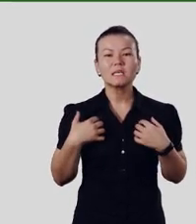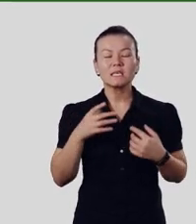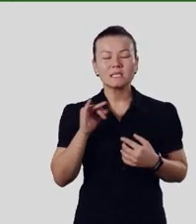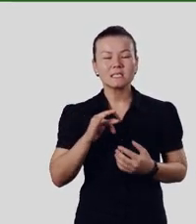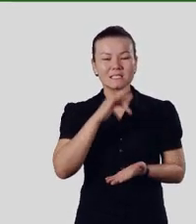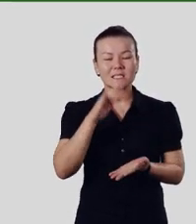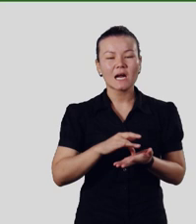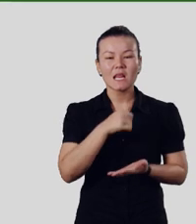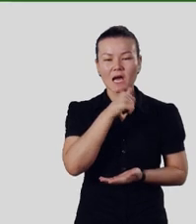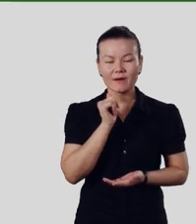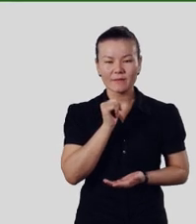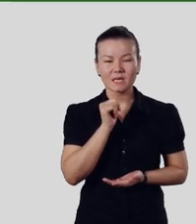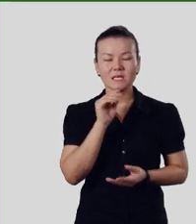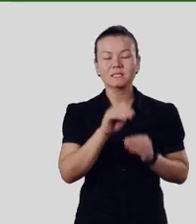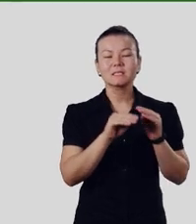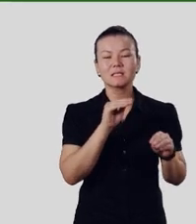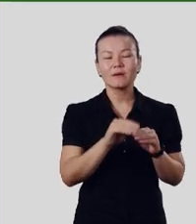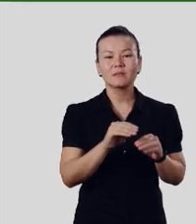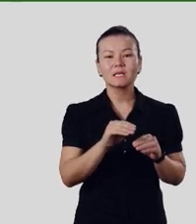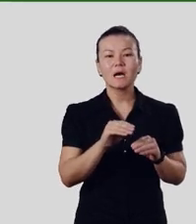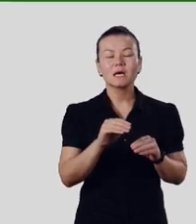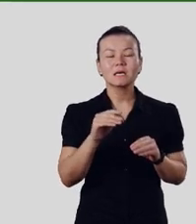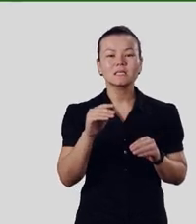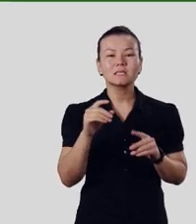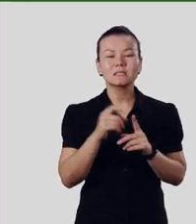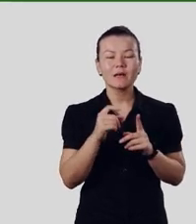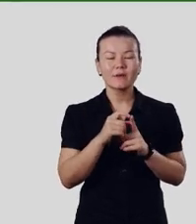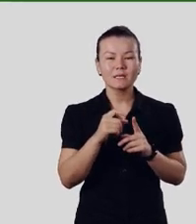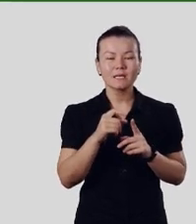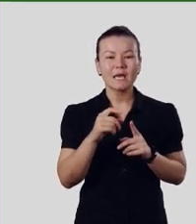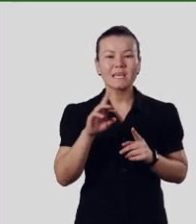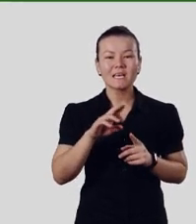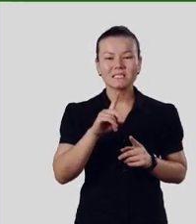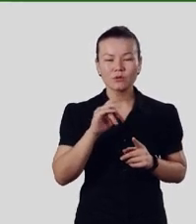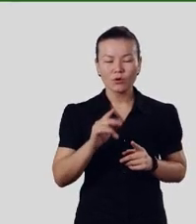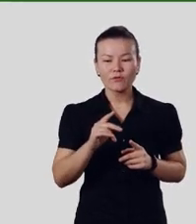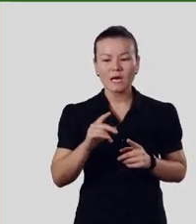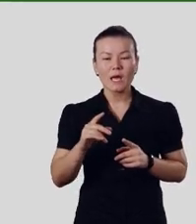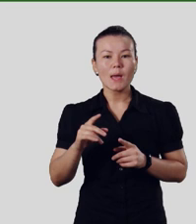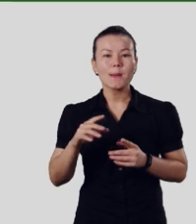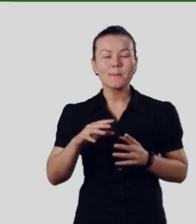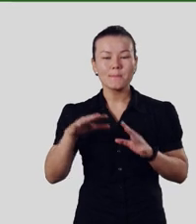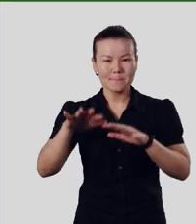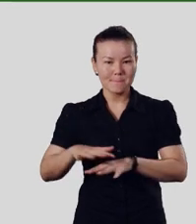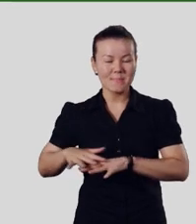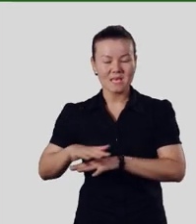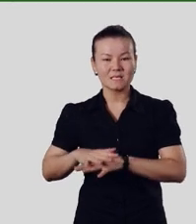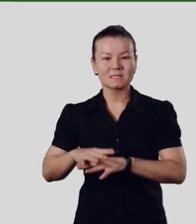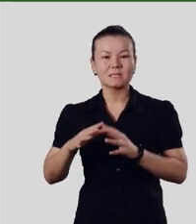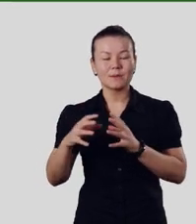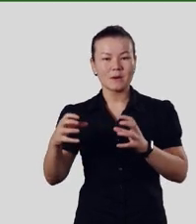Африки. Составил словари языков местных племен. Организовал